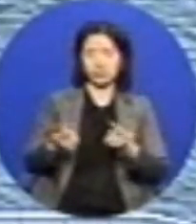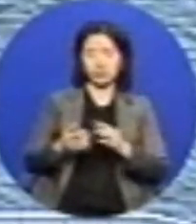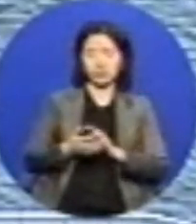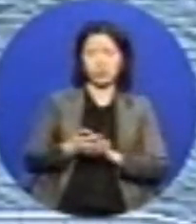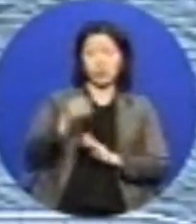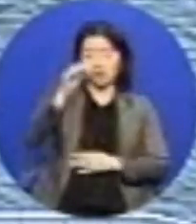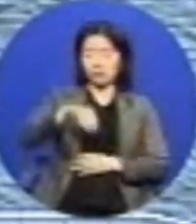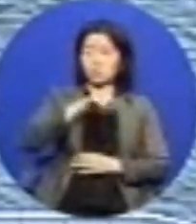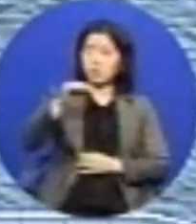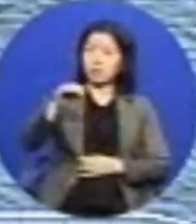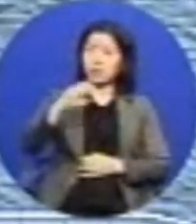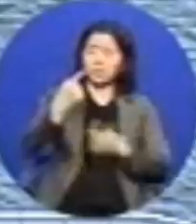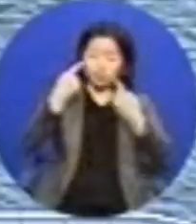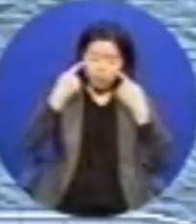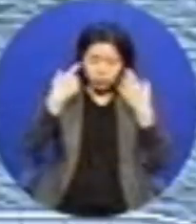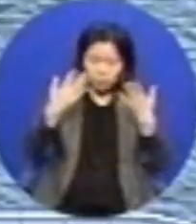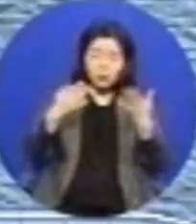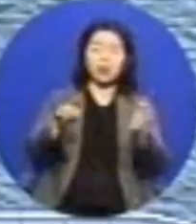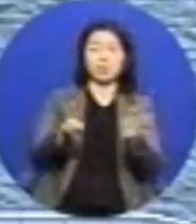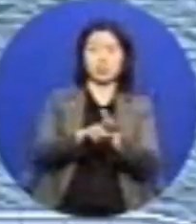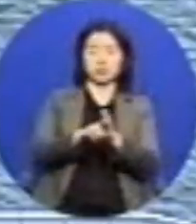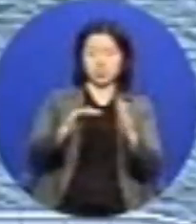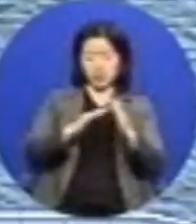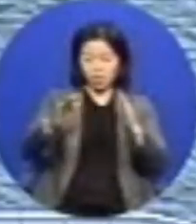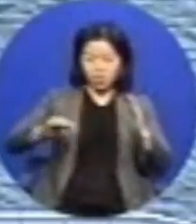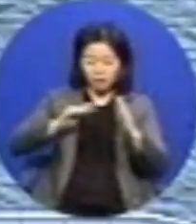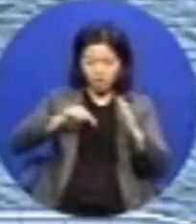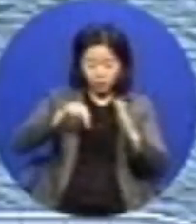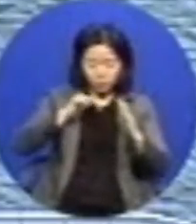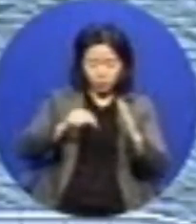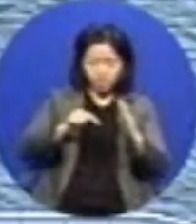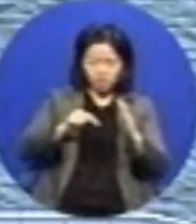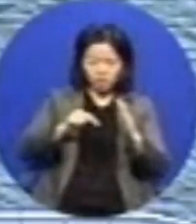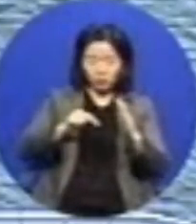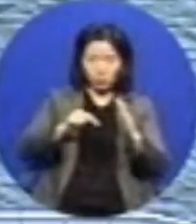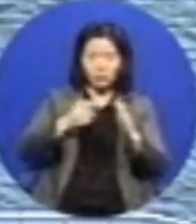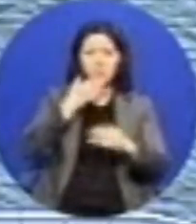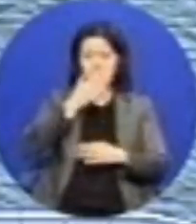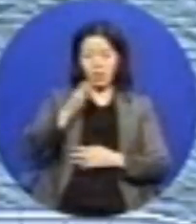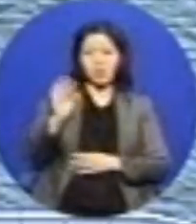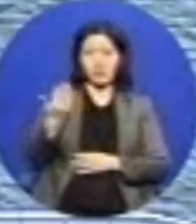십자가의 분명한 믿음이 가정에서 부터 적용이 되어야 한단 말입니다